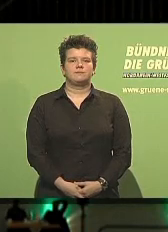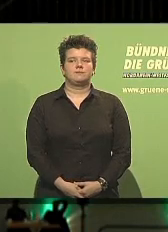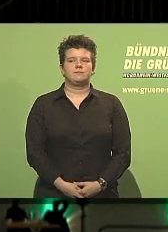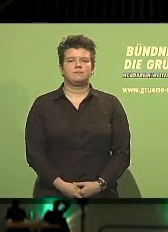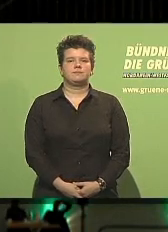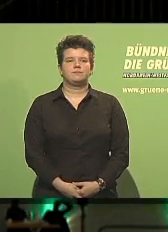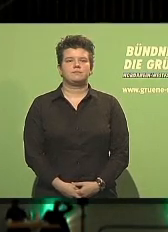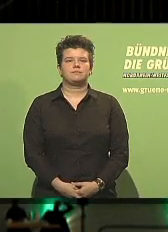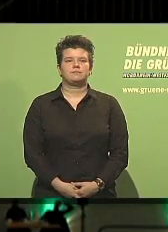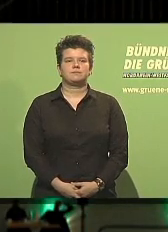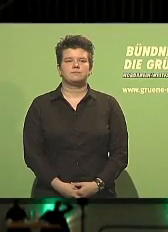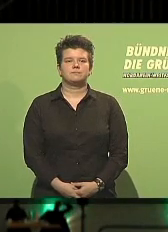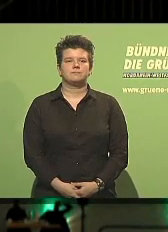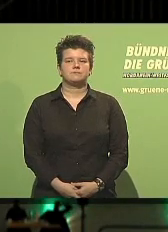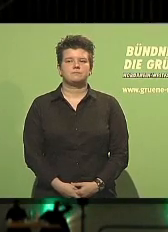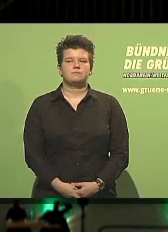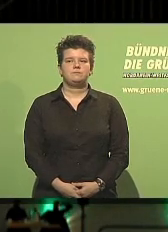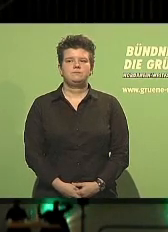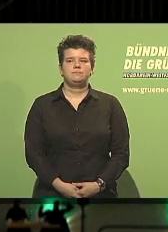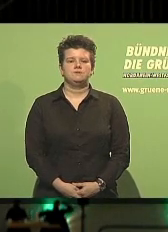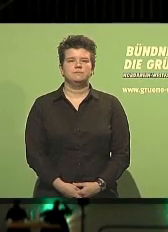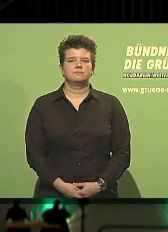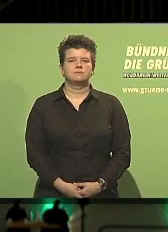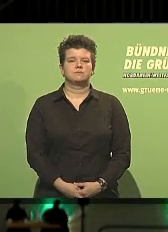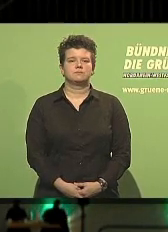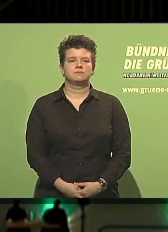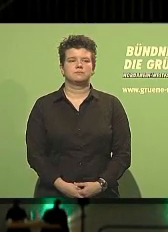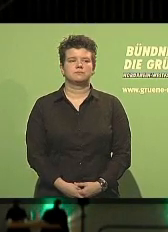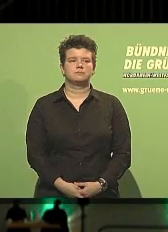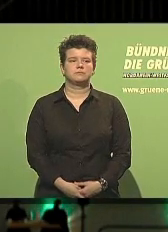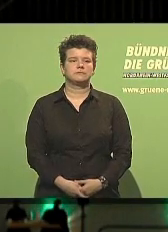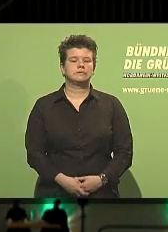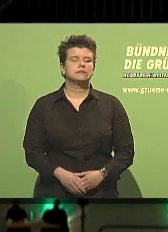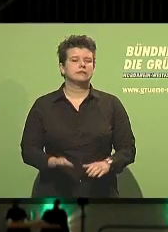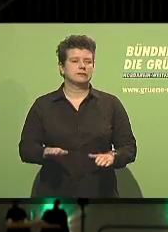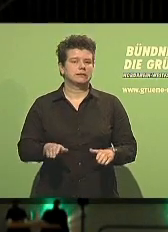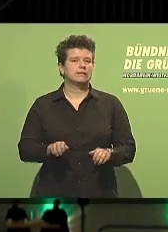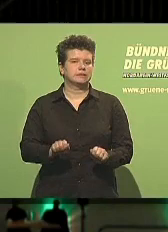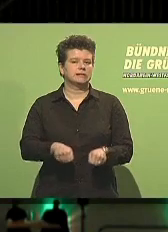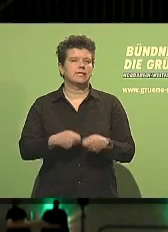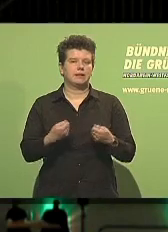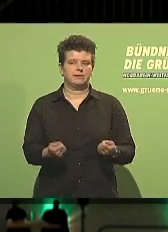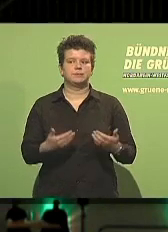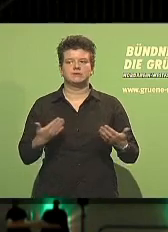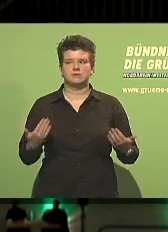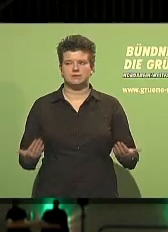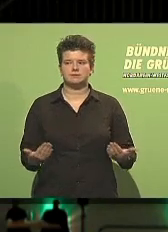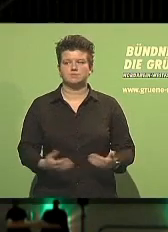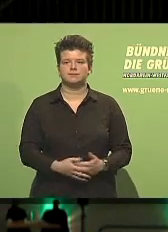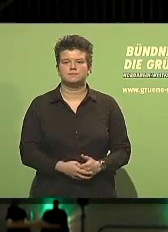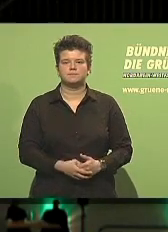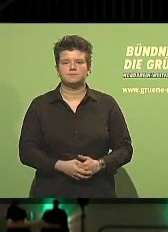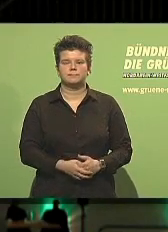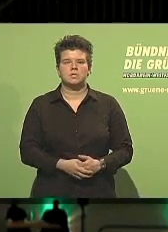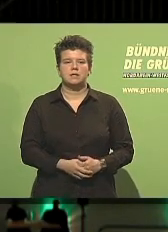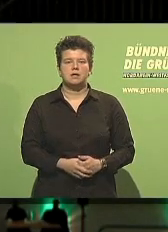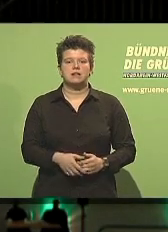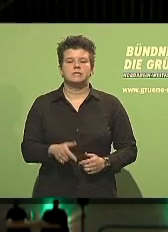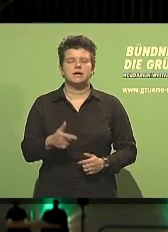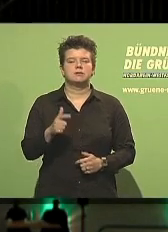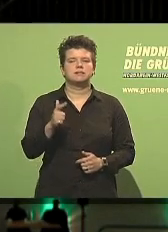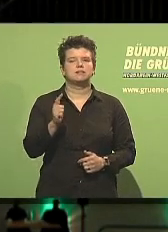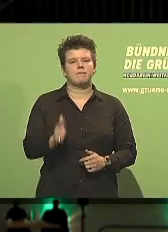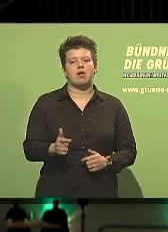Wir haben ein Ergebnis. Es wurden 262